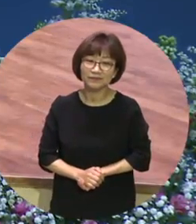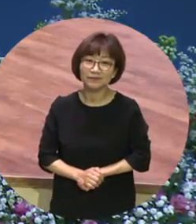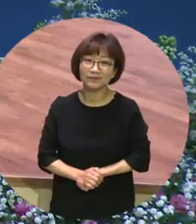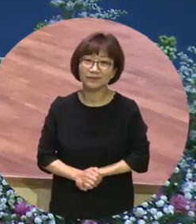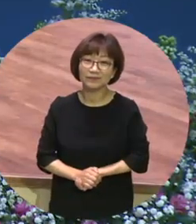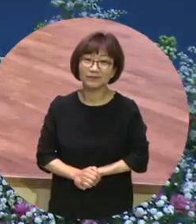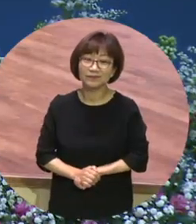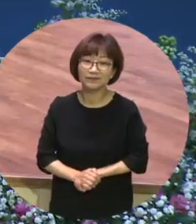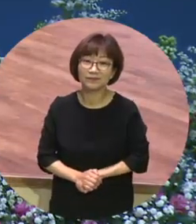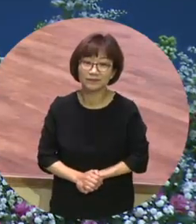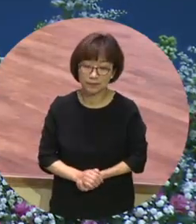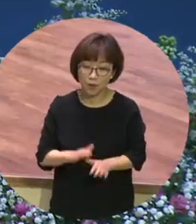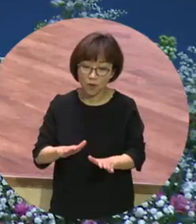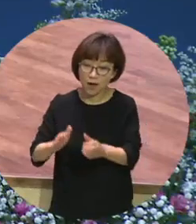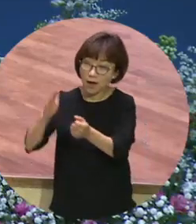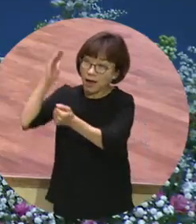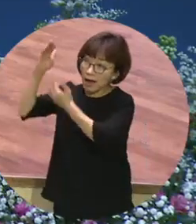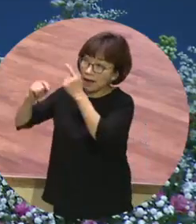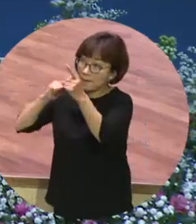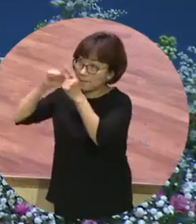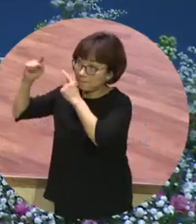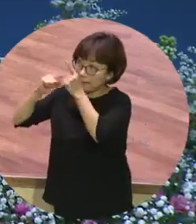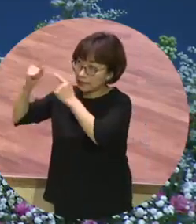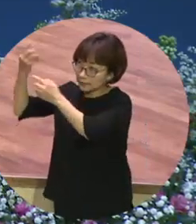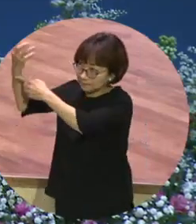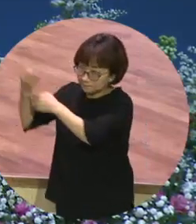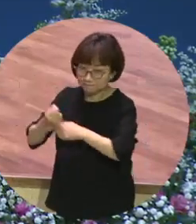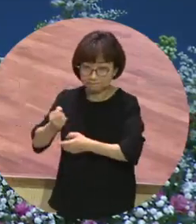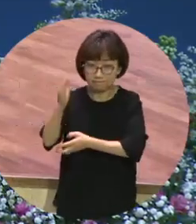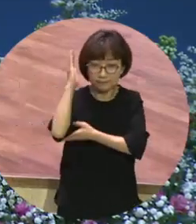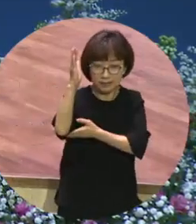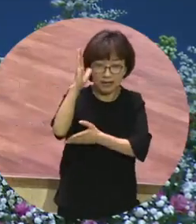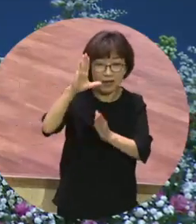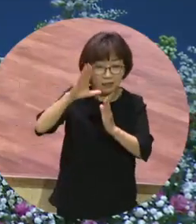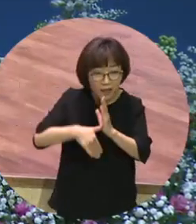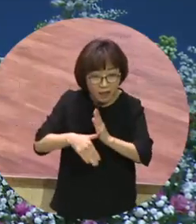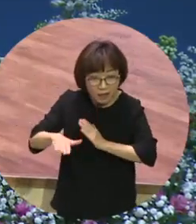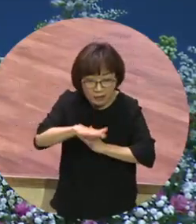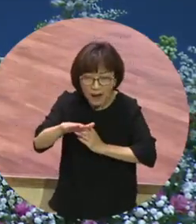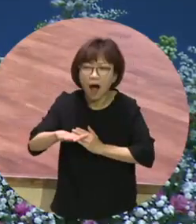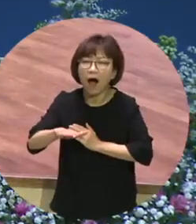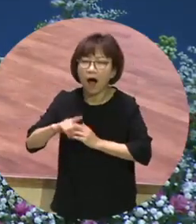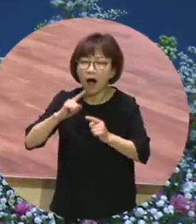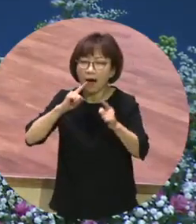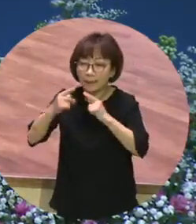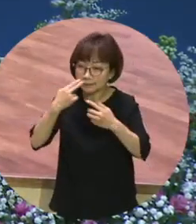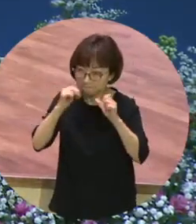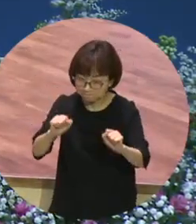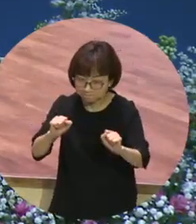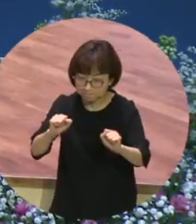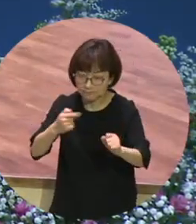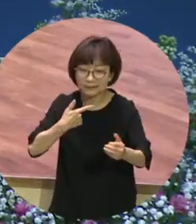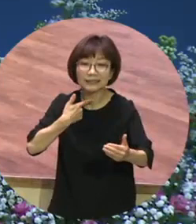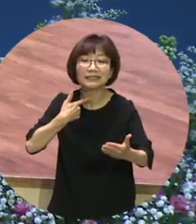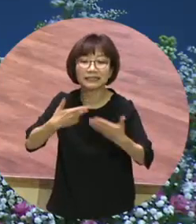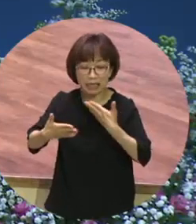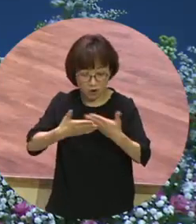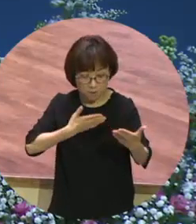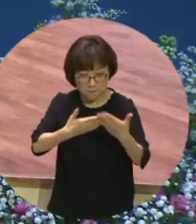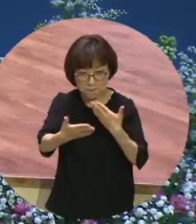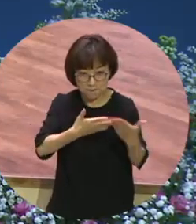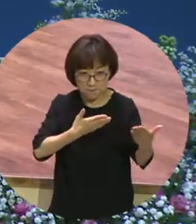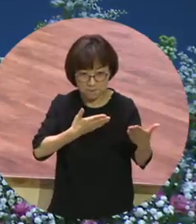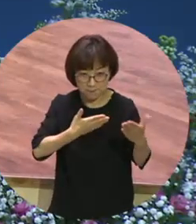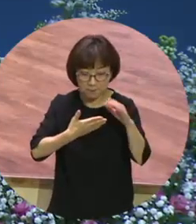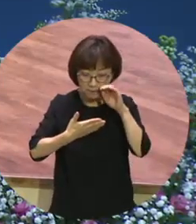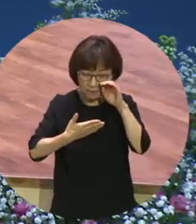것입니다. 선포된 말씀이 살아 역사하는, 체험하는 그것이 여러분의 믿음과